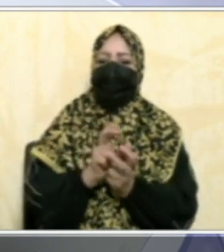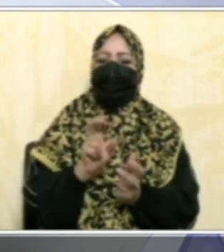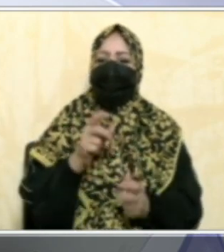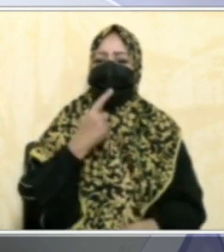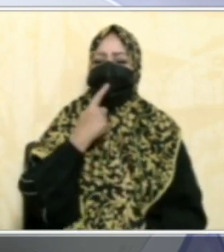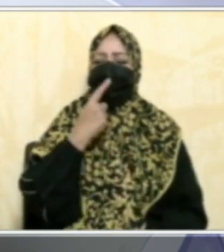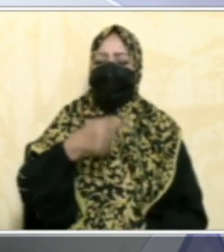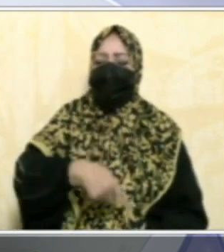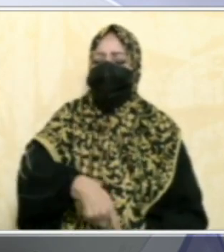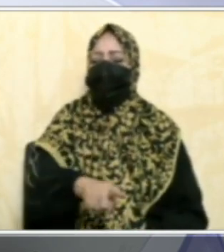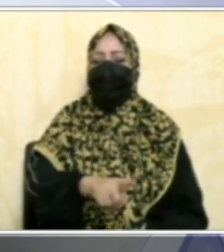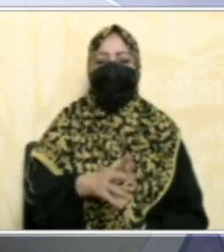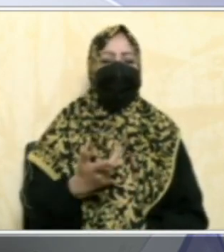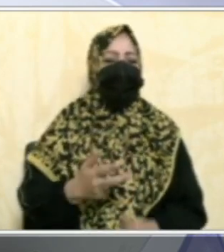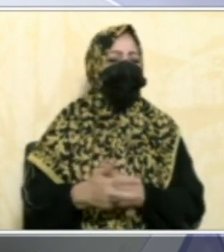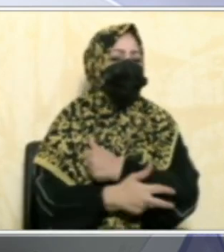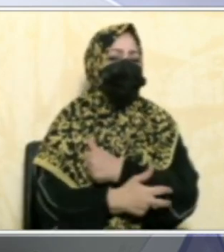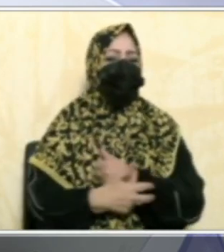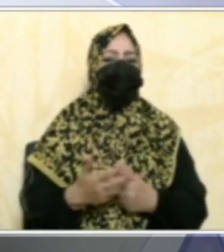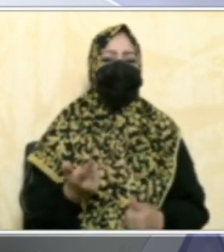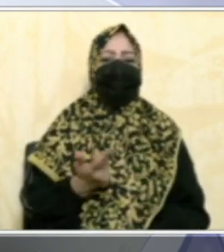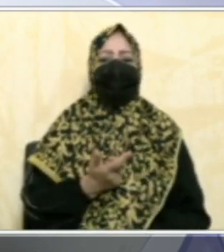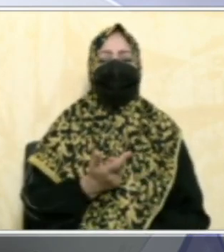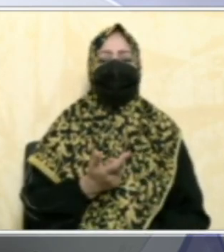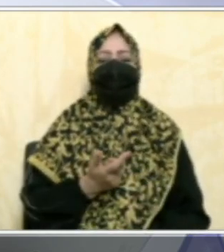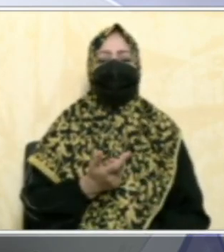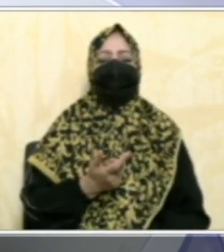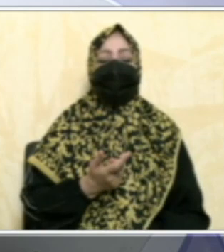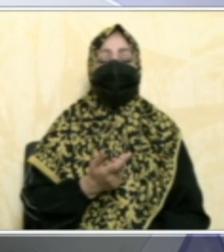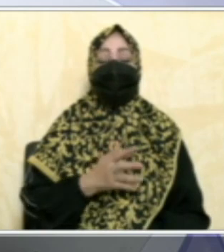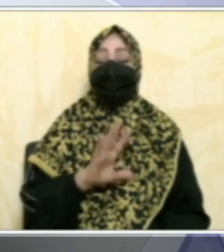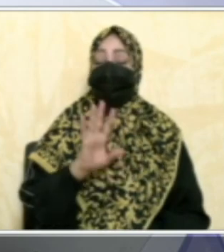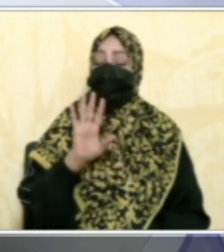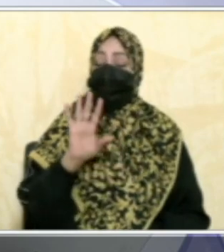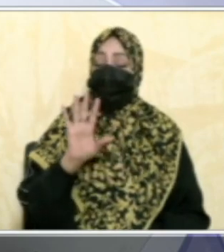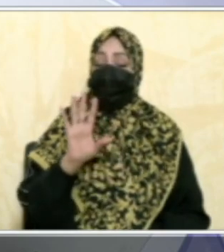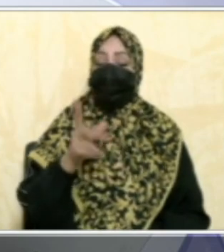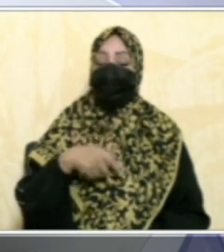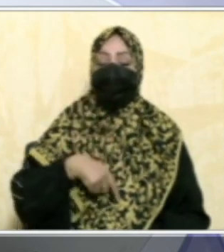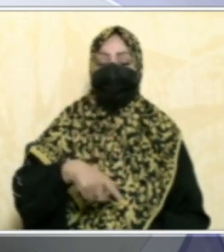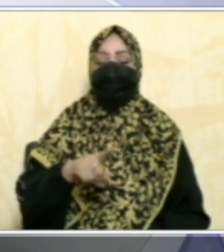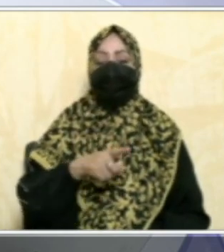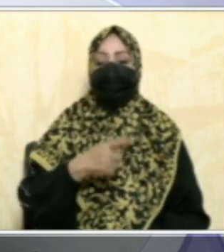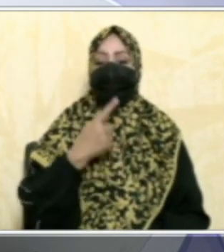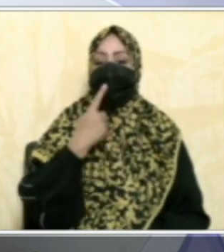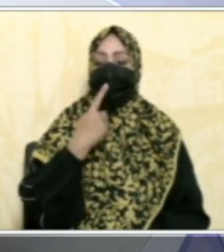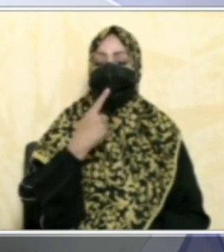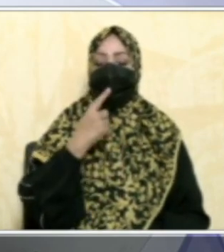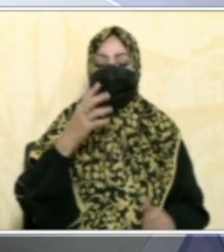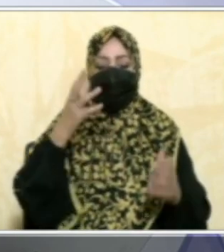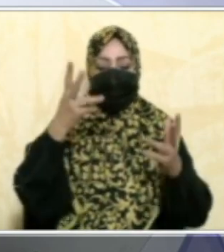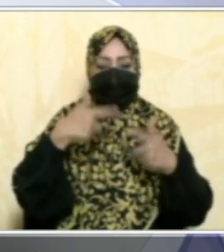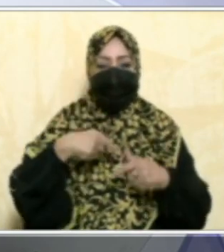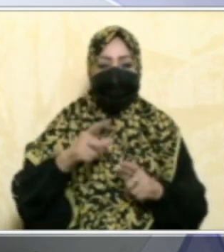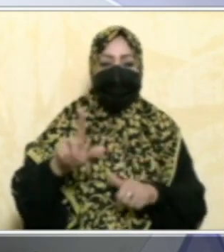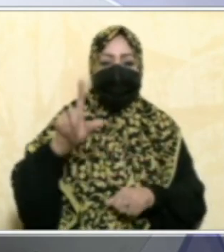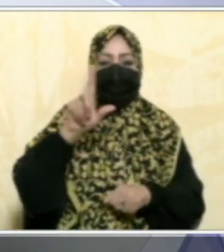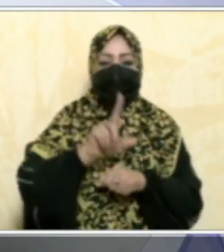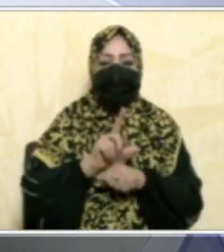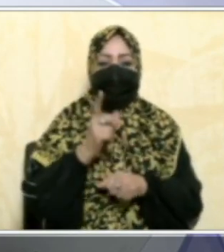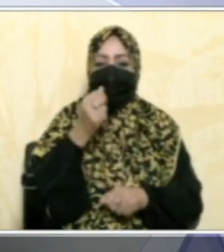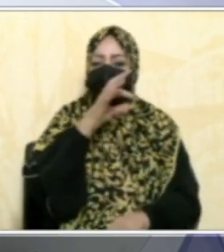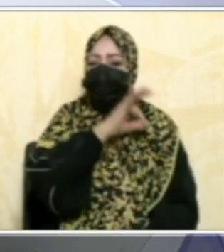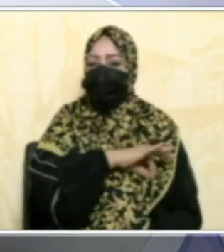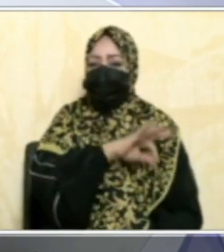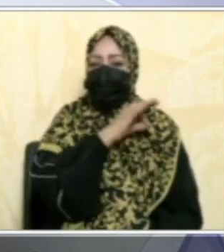يا أخي الكريم، بعد أن يأتي الحول تشوف حول رأس المال، والربح تابع لرأس المال. يعني مثلا